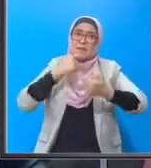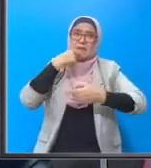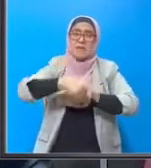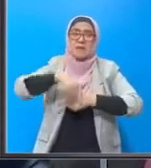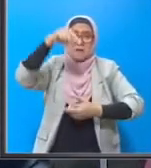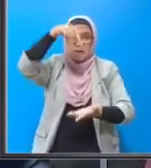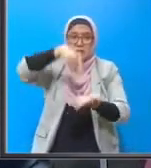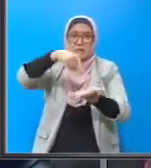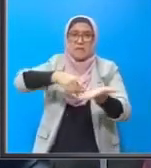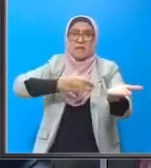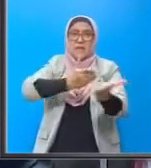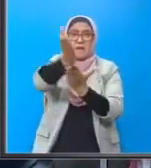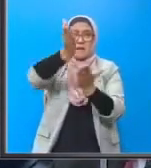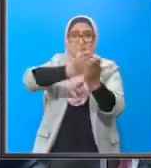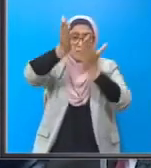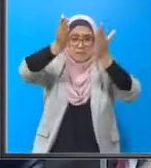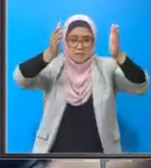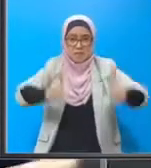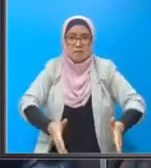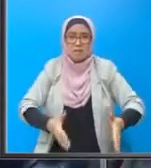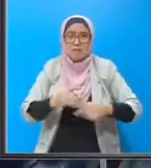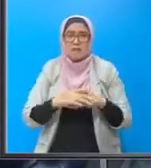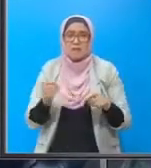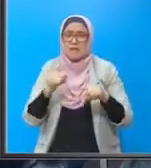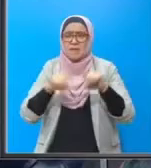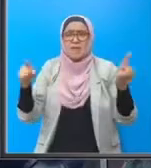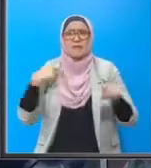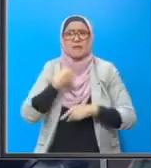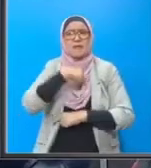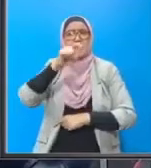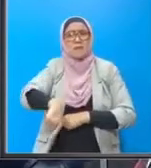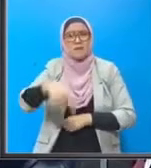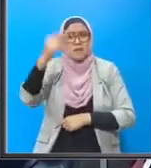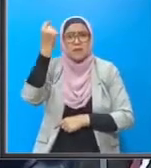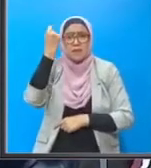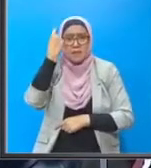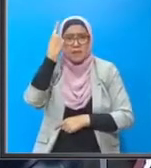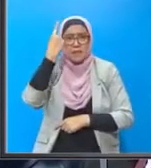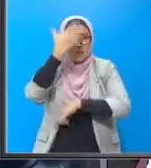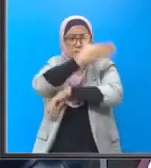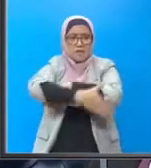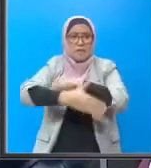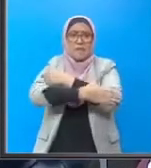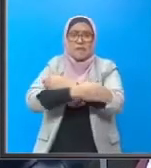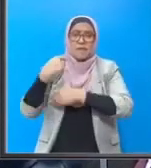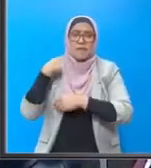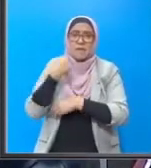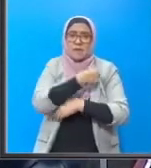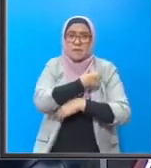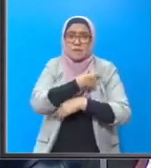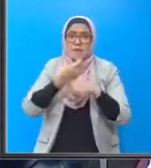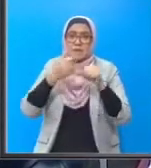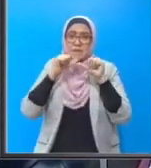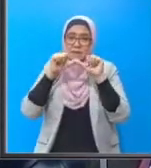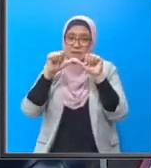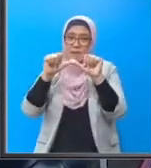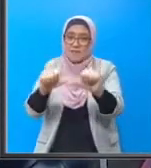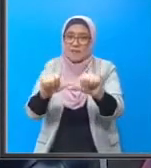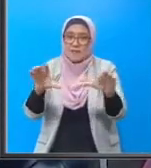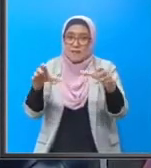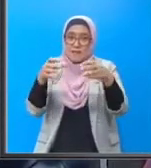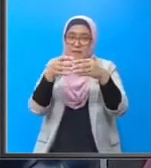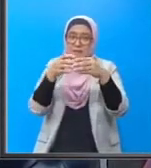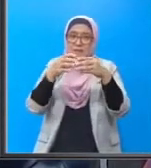hak asasi manusia kerana kita mistis faham negara kita yang berada dalam kumpulan